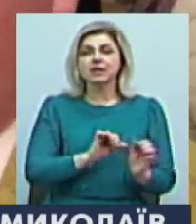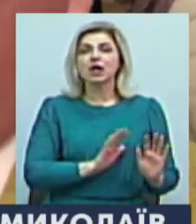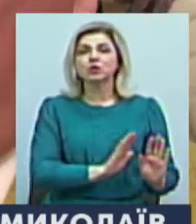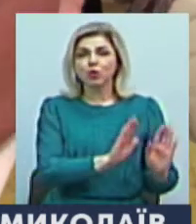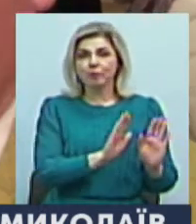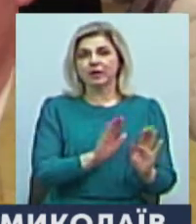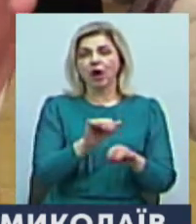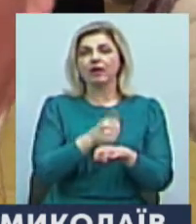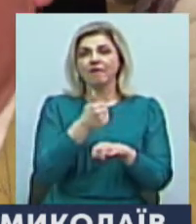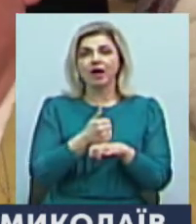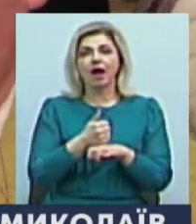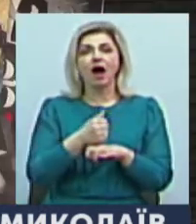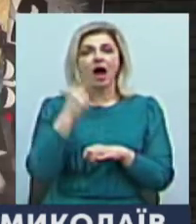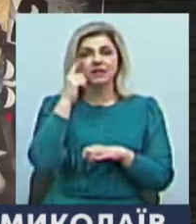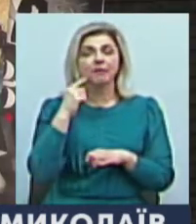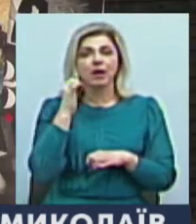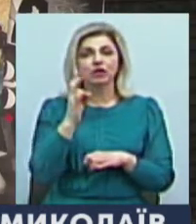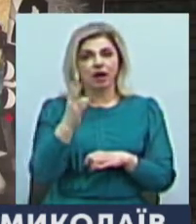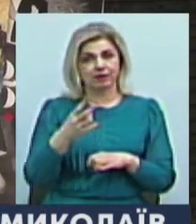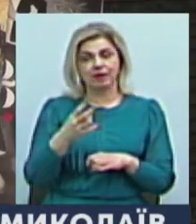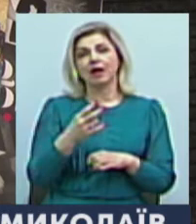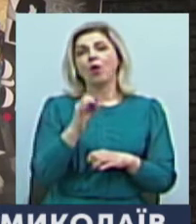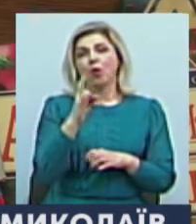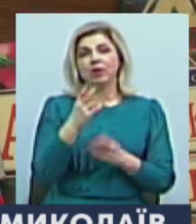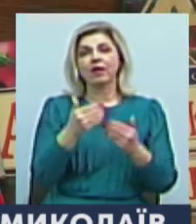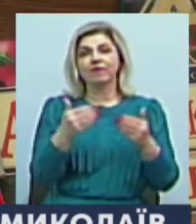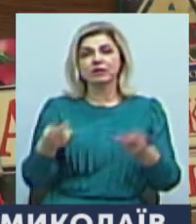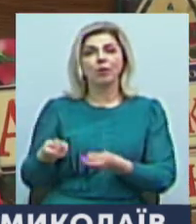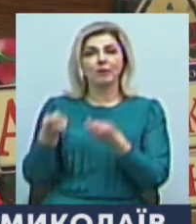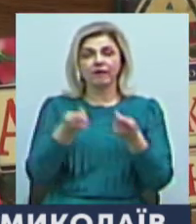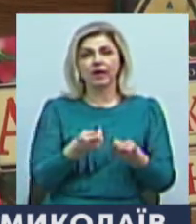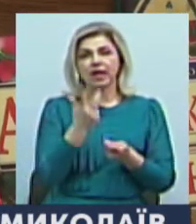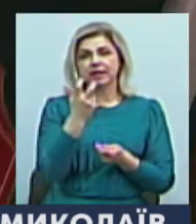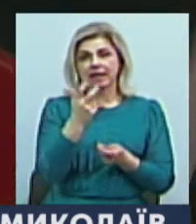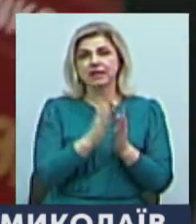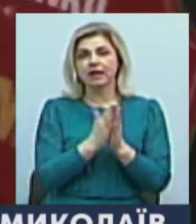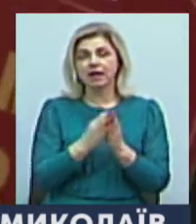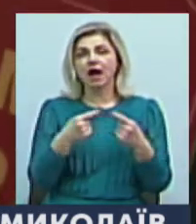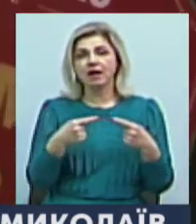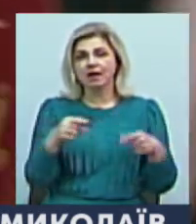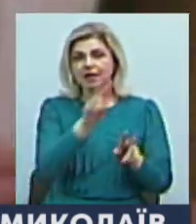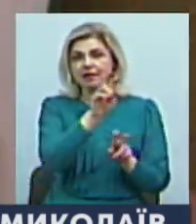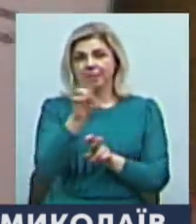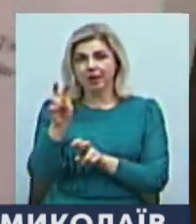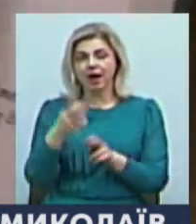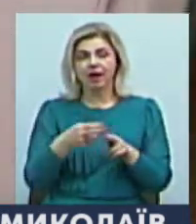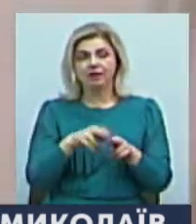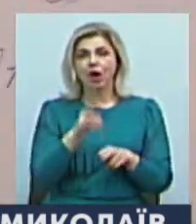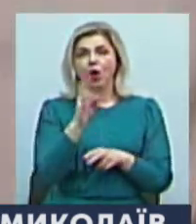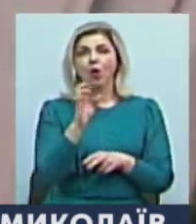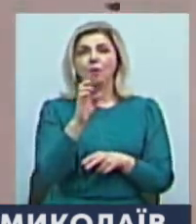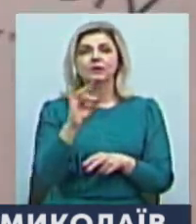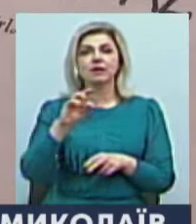азербайджанців України Миколаївській області, розповів, на виставку привіз понад 300 книг різної тематики. Одна з них – Кобзар, перекладений